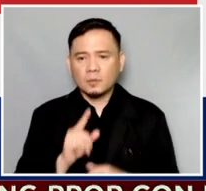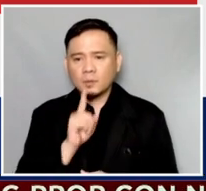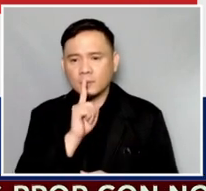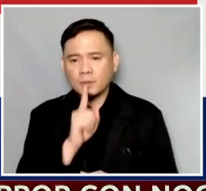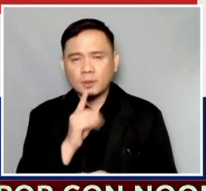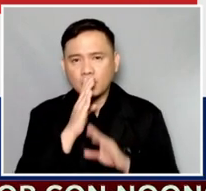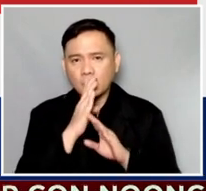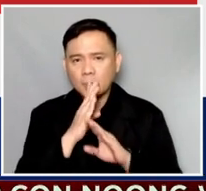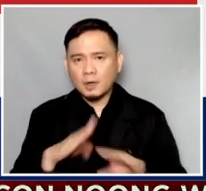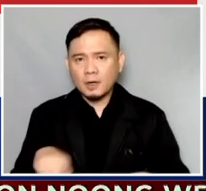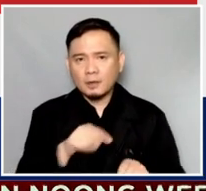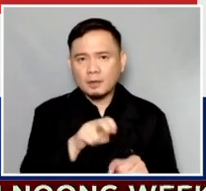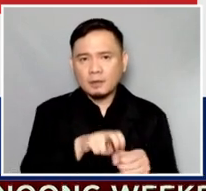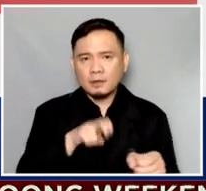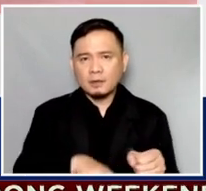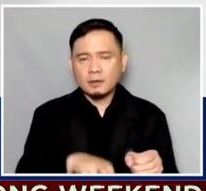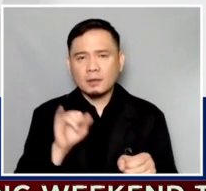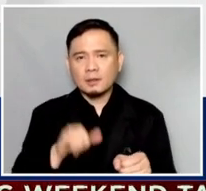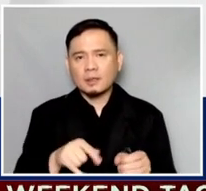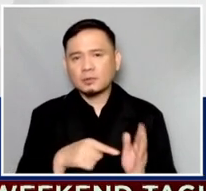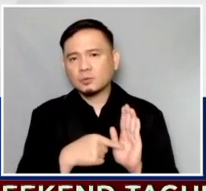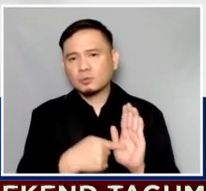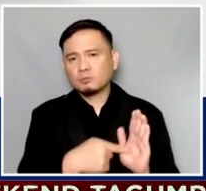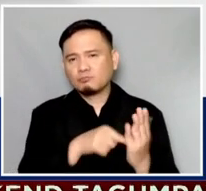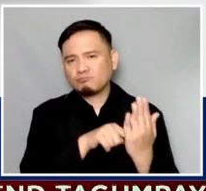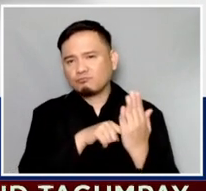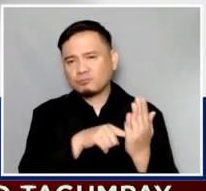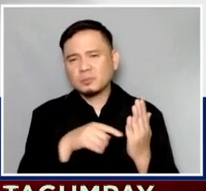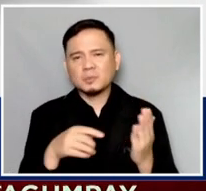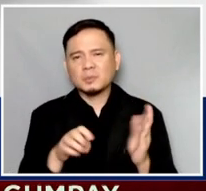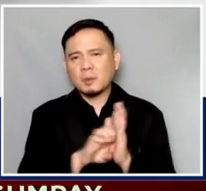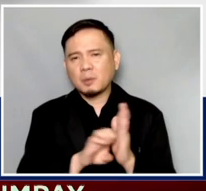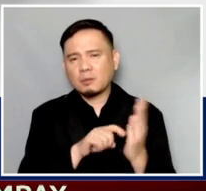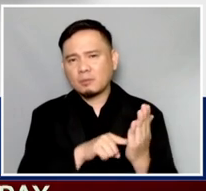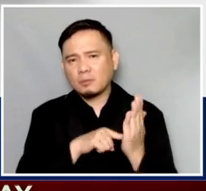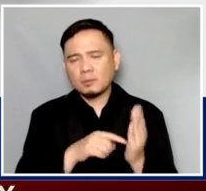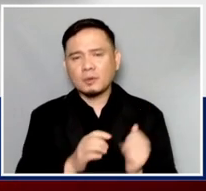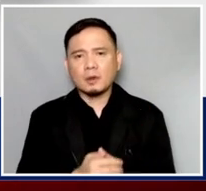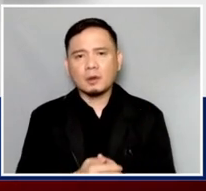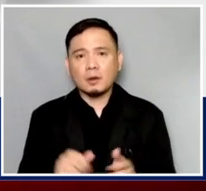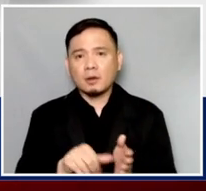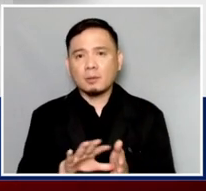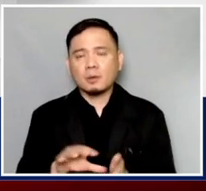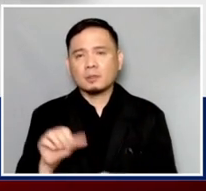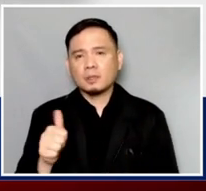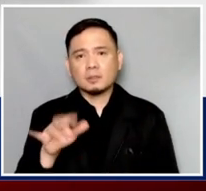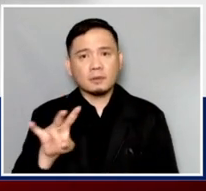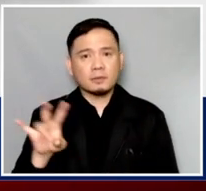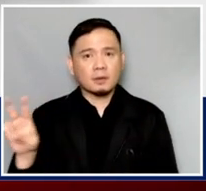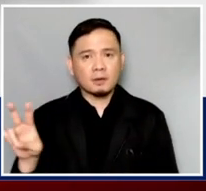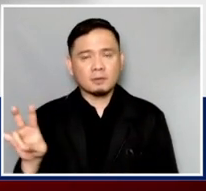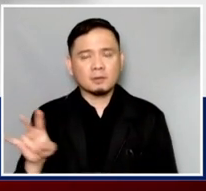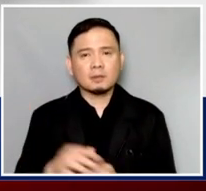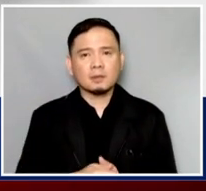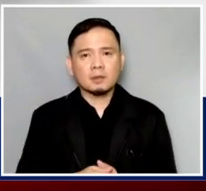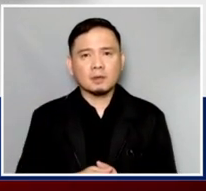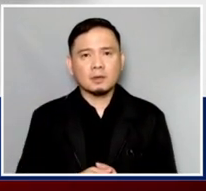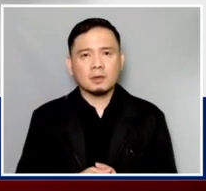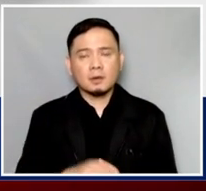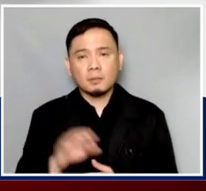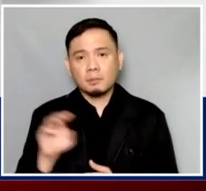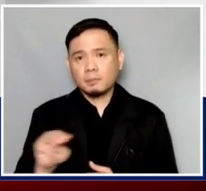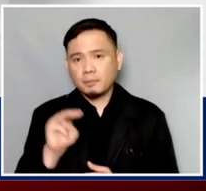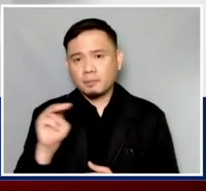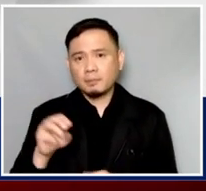pagbibitiw ay isa ng paraan ng protesta. Wala pang kopya ang COMELEC Resolution 10777, pero nung Lunes inamin na ni Chairman